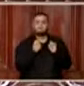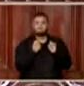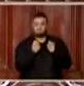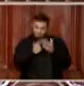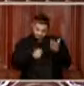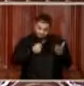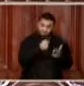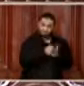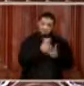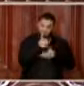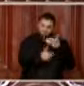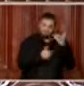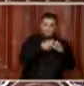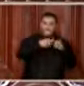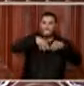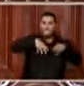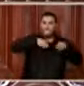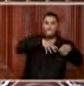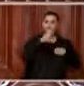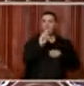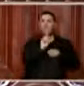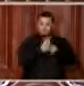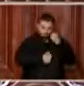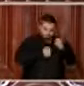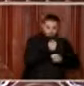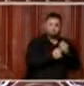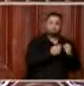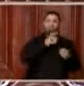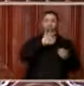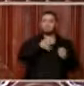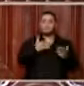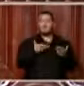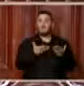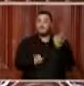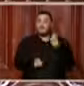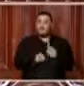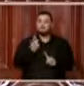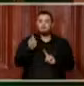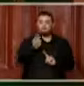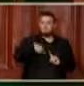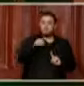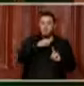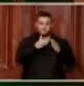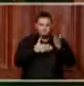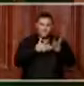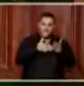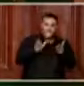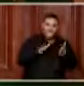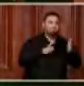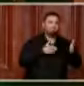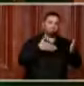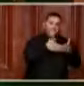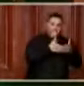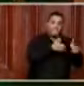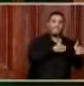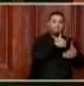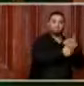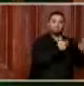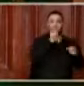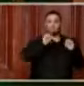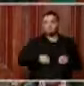وإصراره على رفعها وتخطيها هي التي ستذلل كل العقبات.